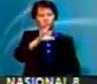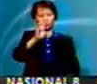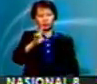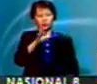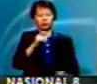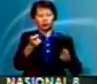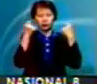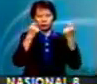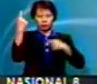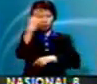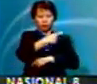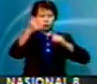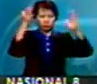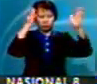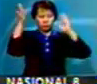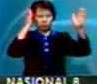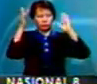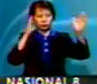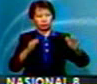dan sambutan Hari Malaysia.